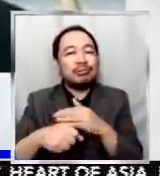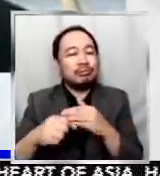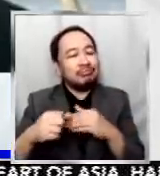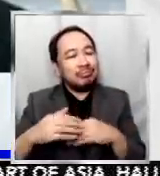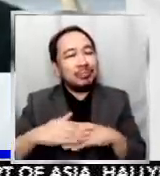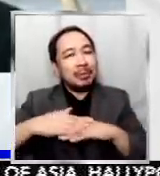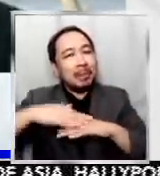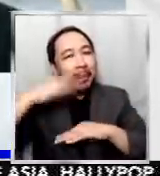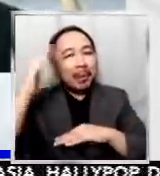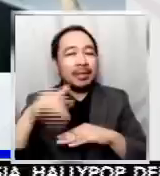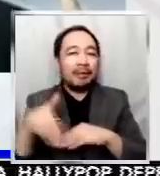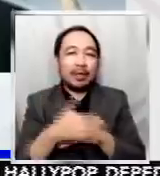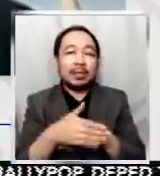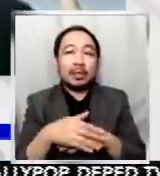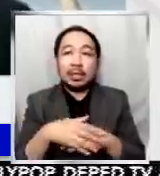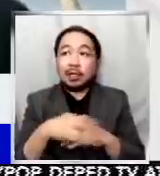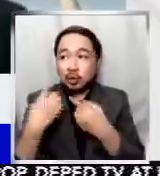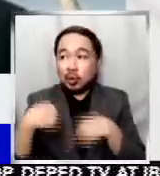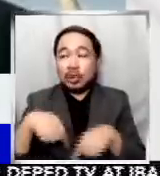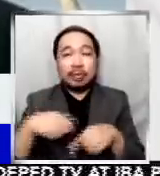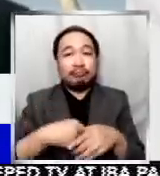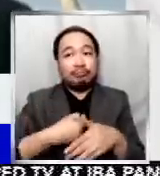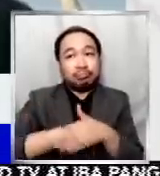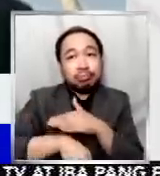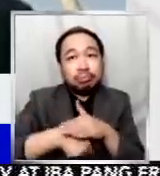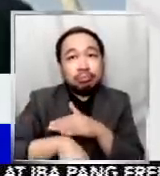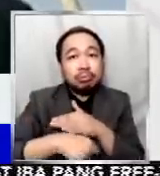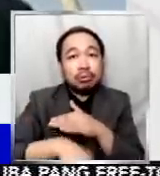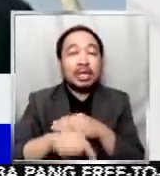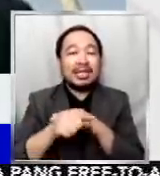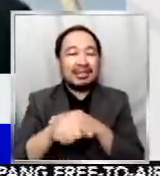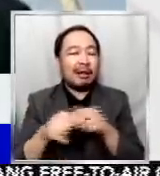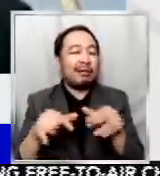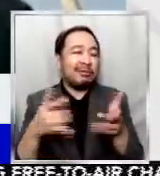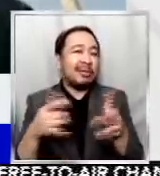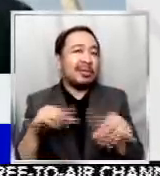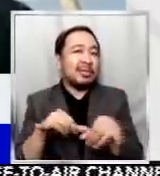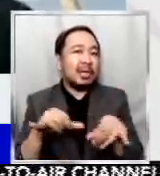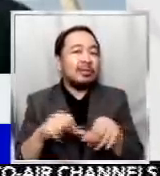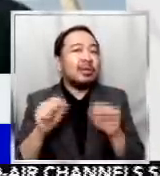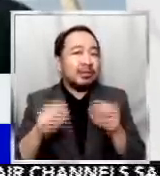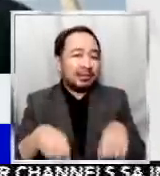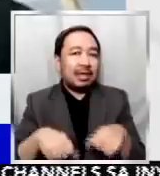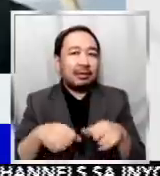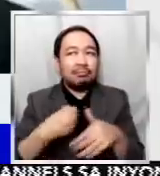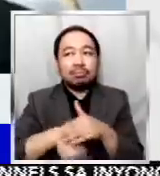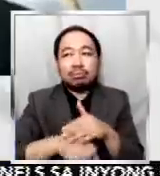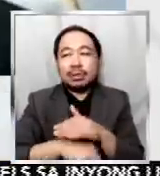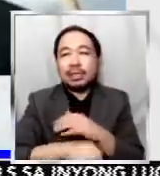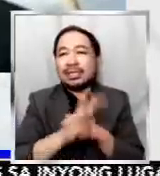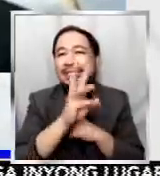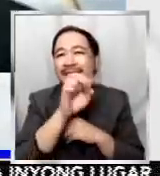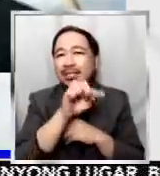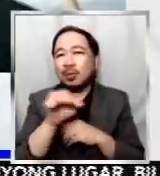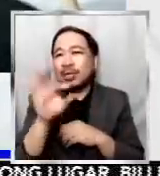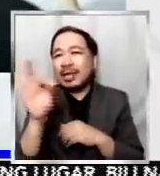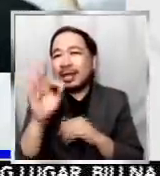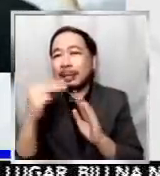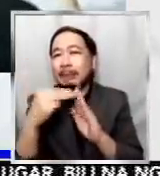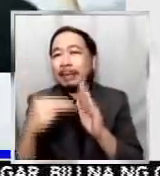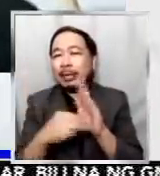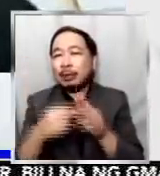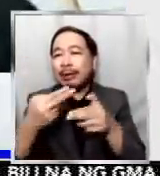size could be around 6 to 9.3 million eggs na ang pwede niyang